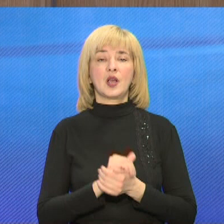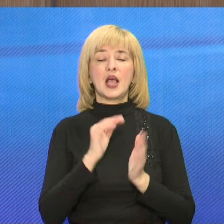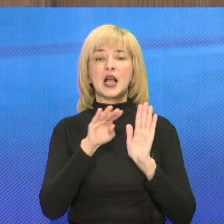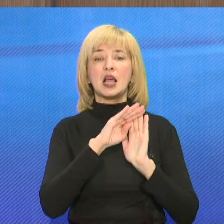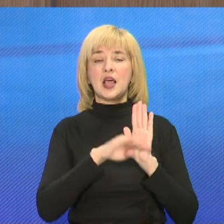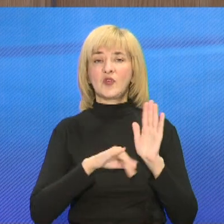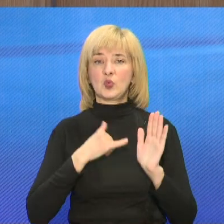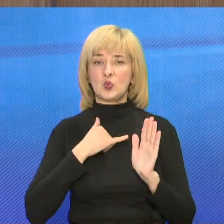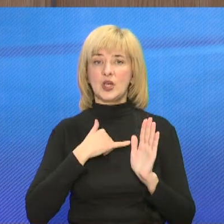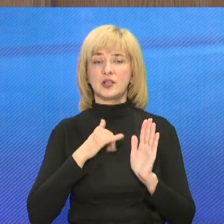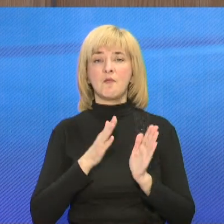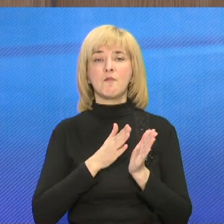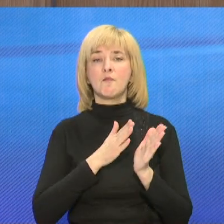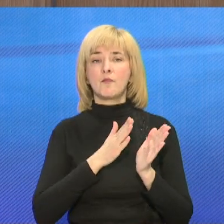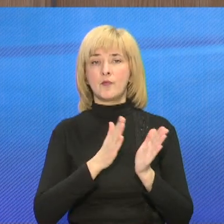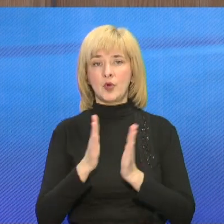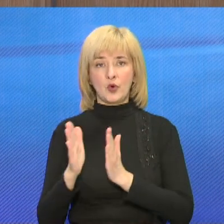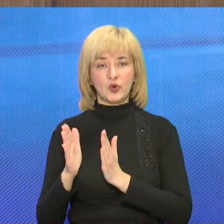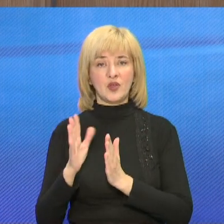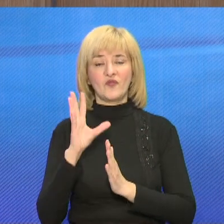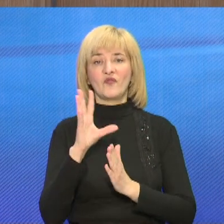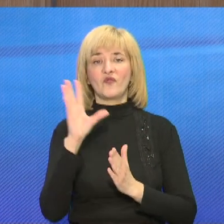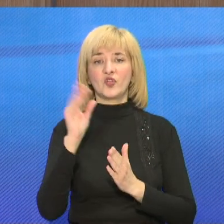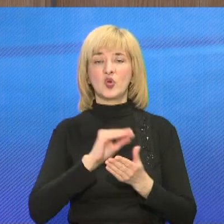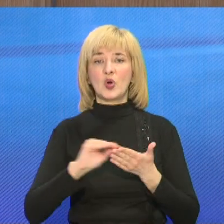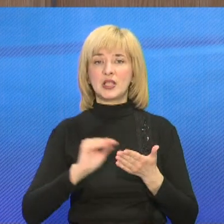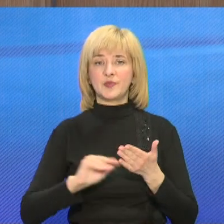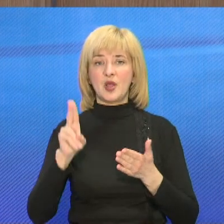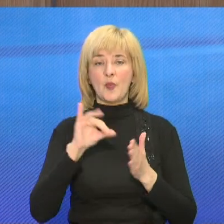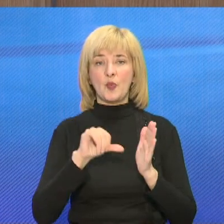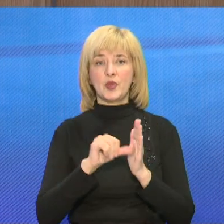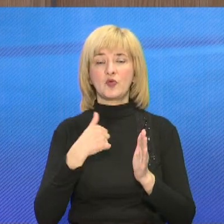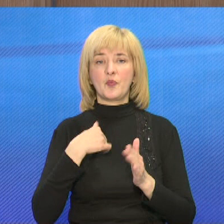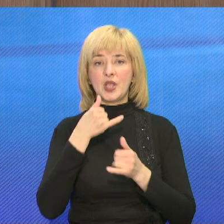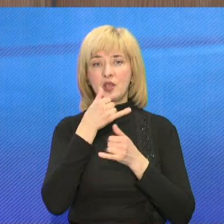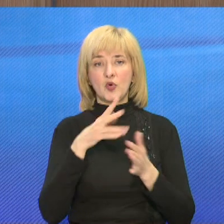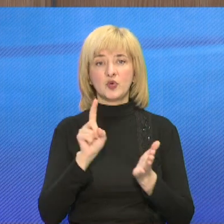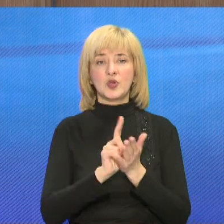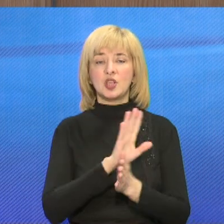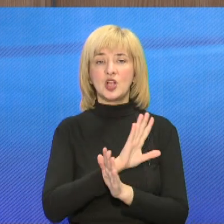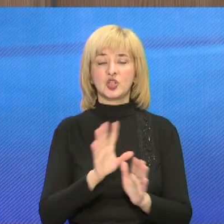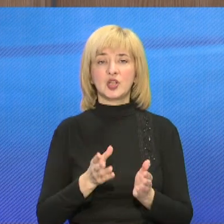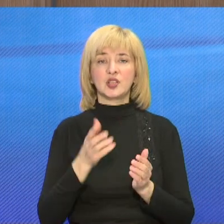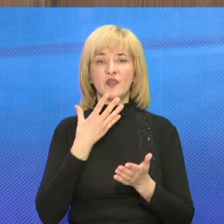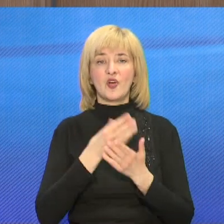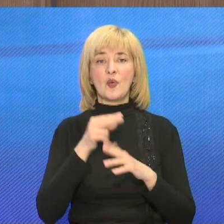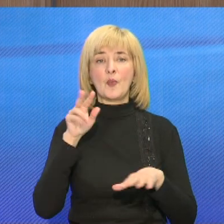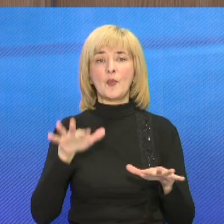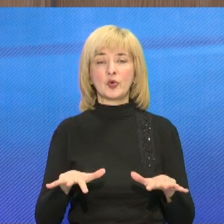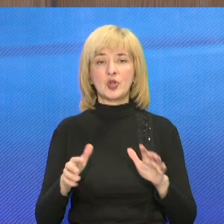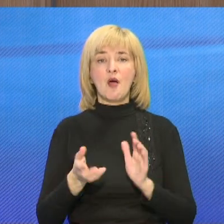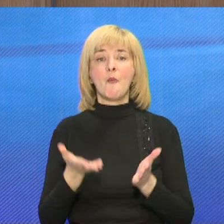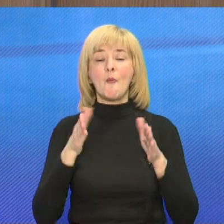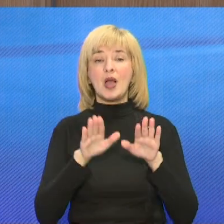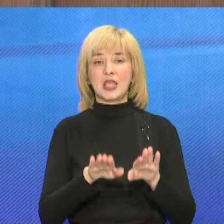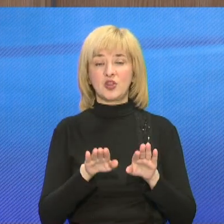плотний, все розписано по минутам, ми не можемо и не должны свой пост покинуть, поэтому мы очень серьезно к этому относимся